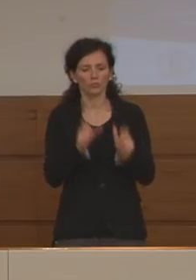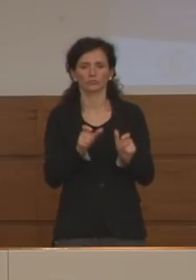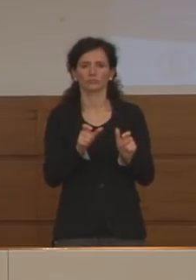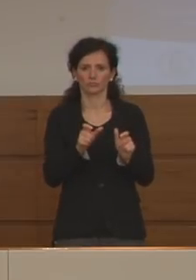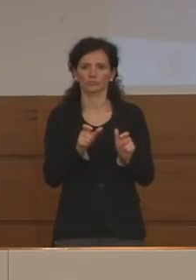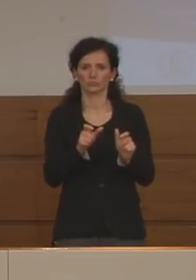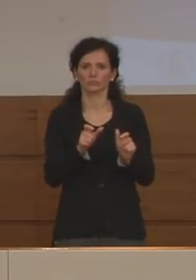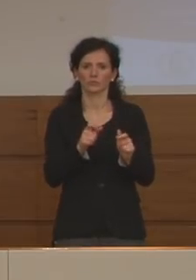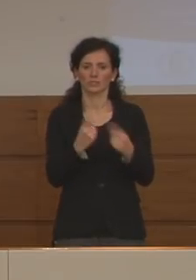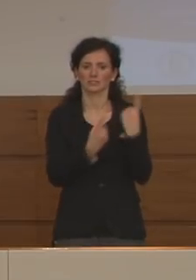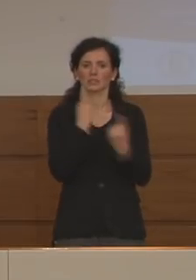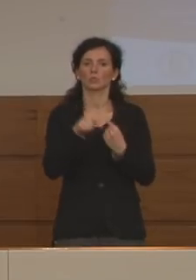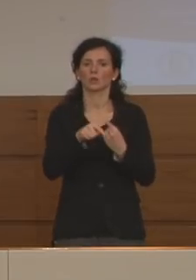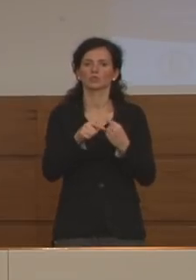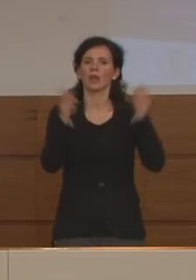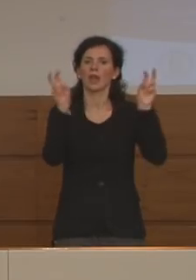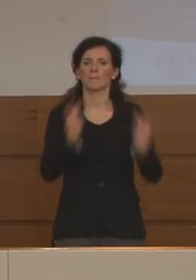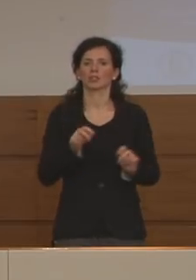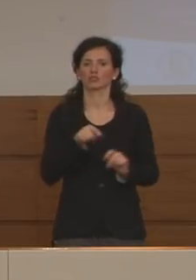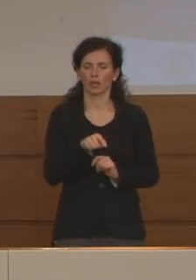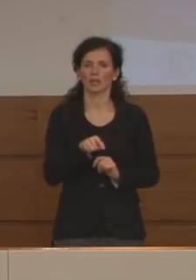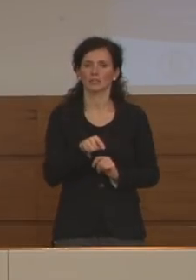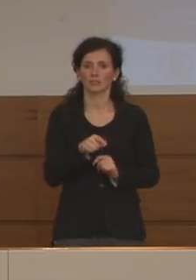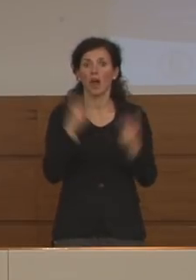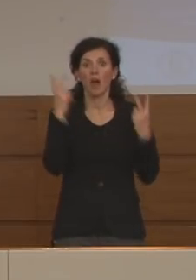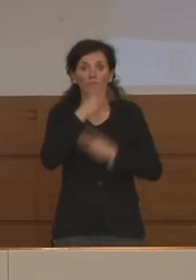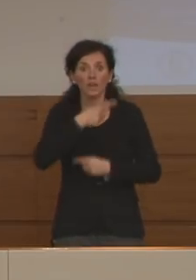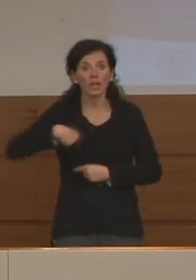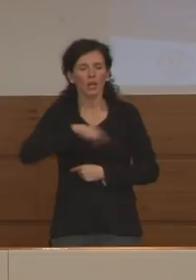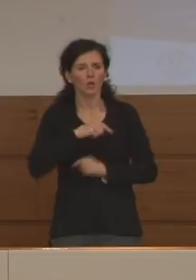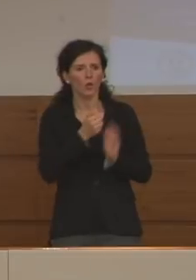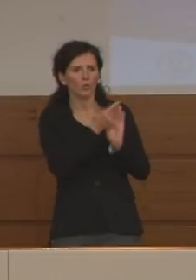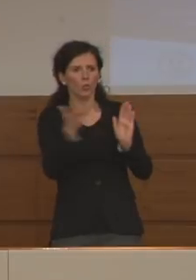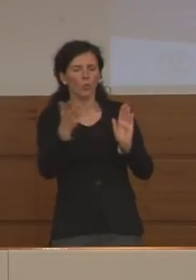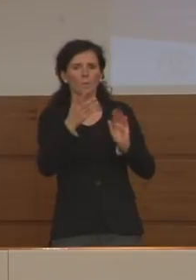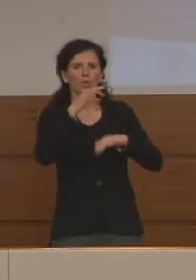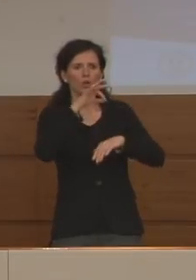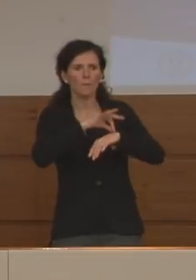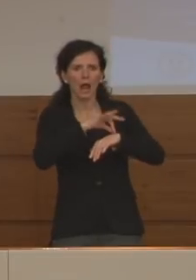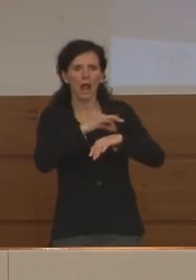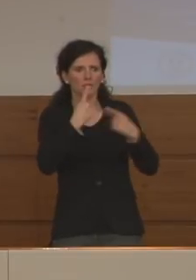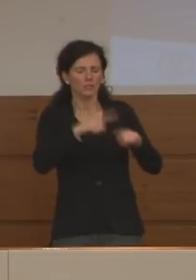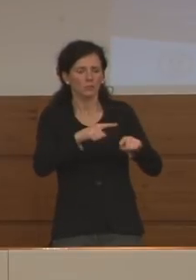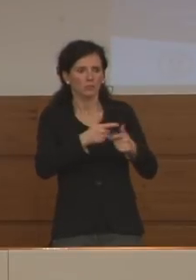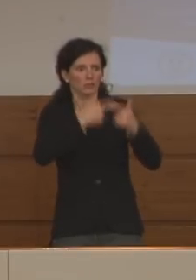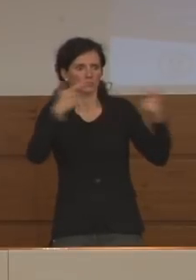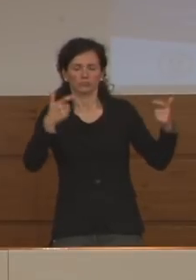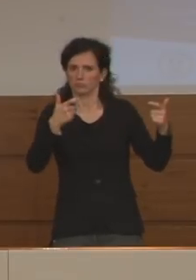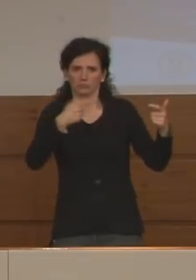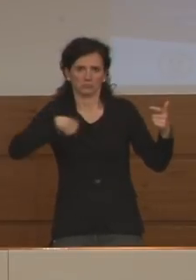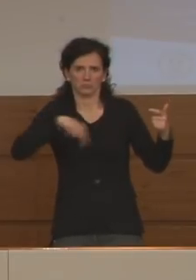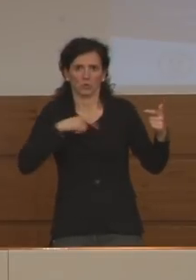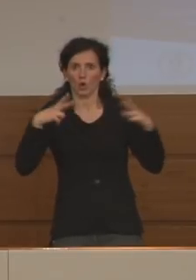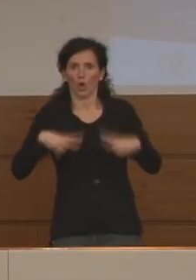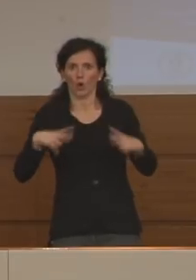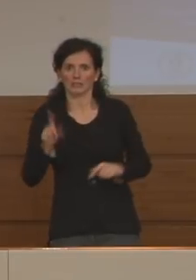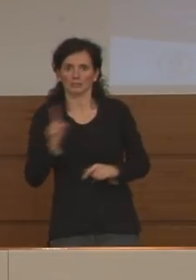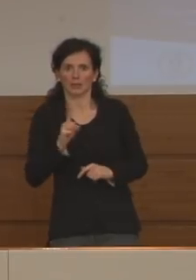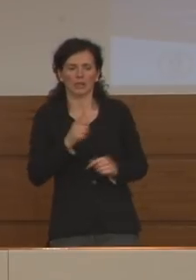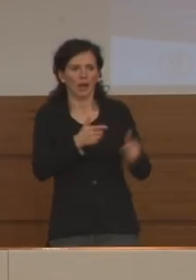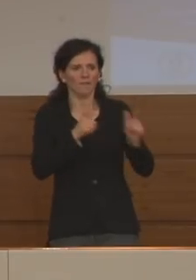all'inizio di questa epidemia noi non ci aspettavamo questi malati questi malati sono arrivati nei pronto soccorsi e ci ha trovato